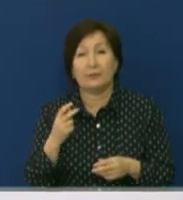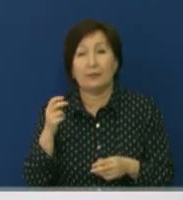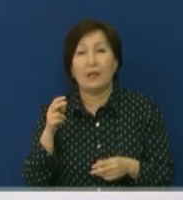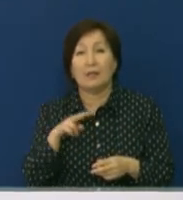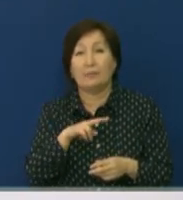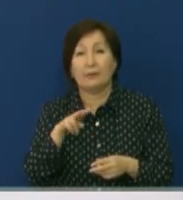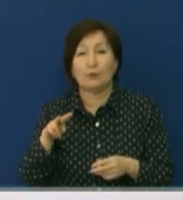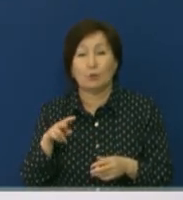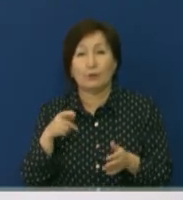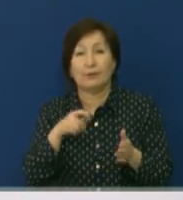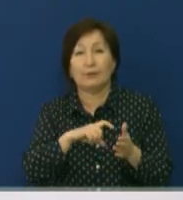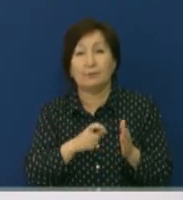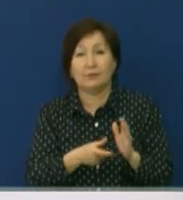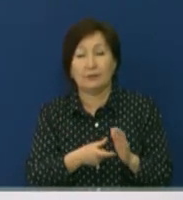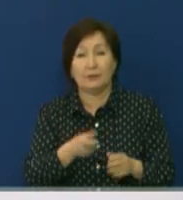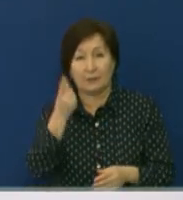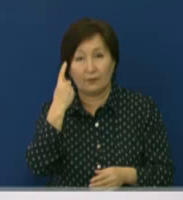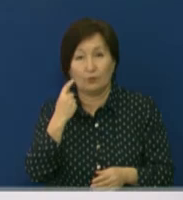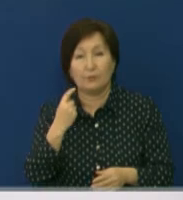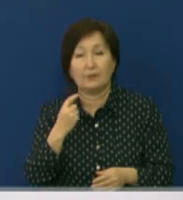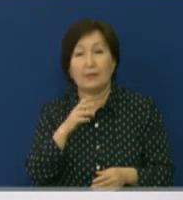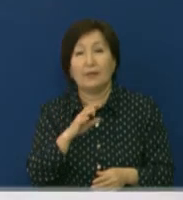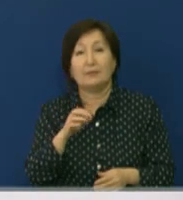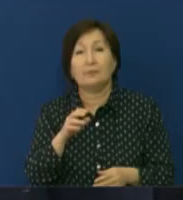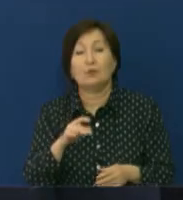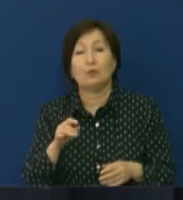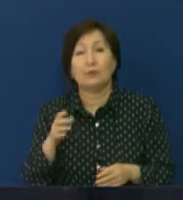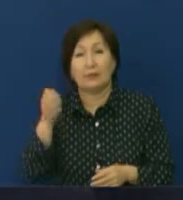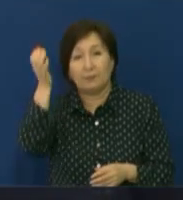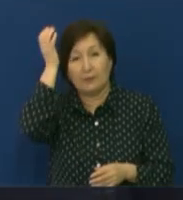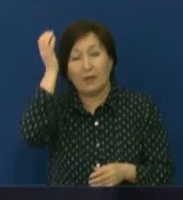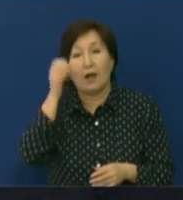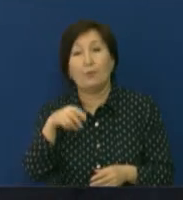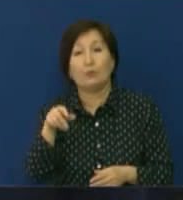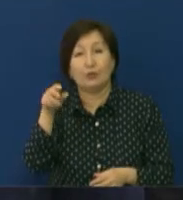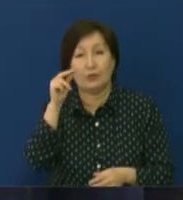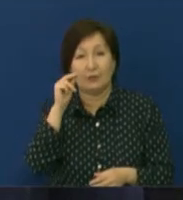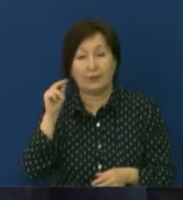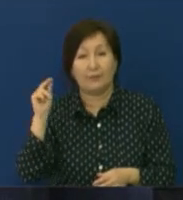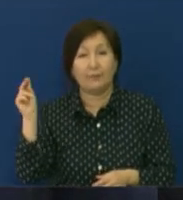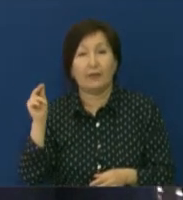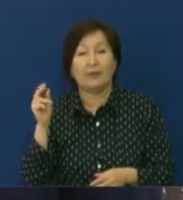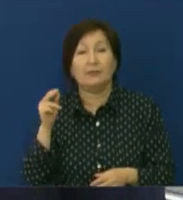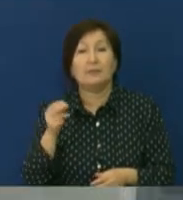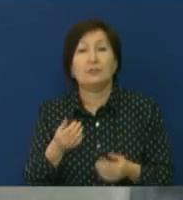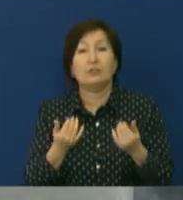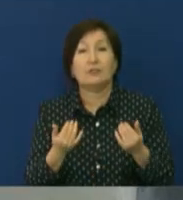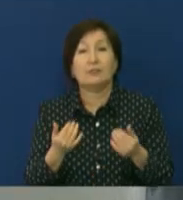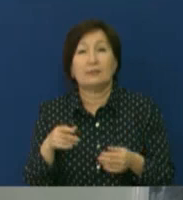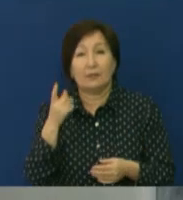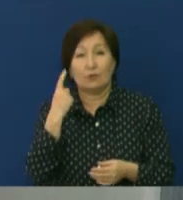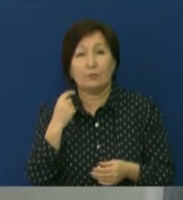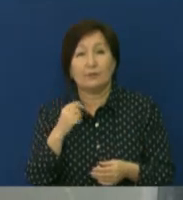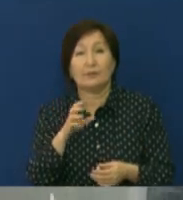кабинет и ознакомился с методикой обучения здесь обучающийся своему такие специальности как сварщик архитектор мастер